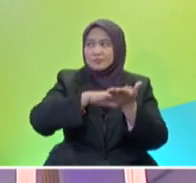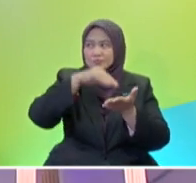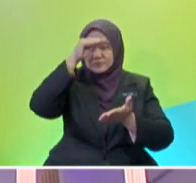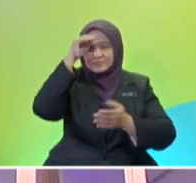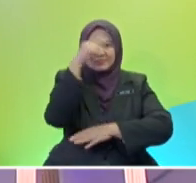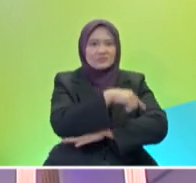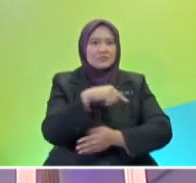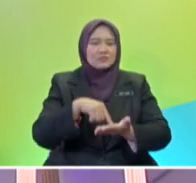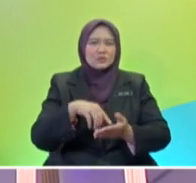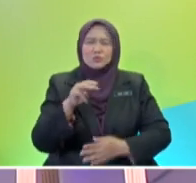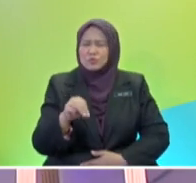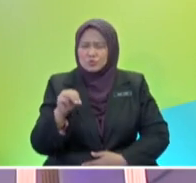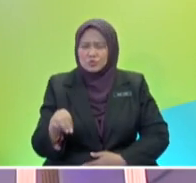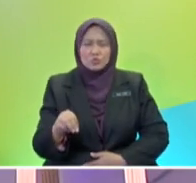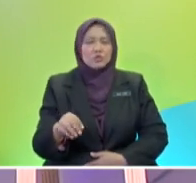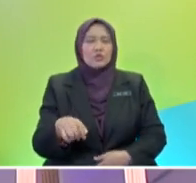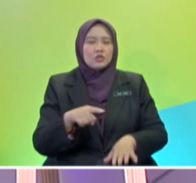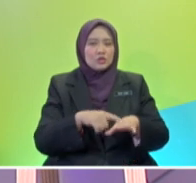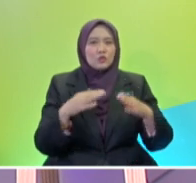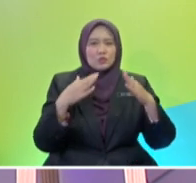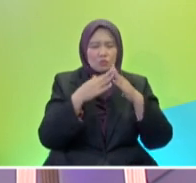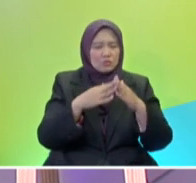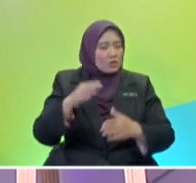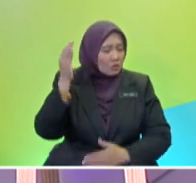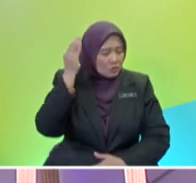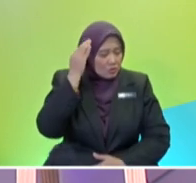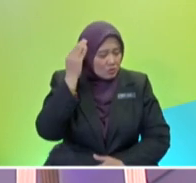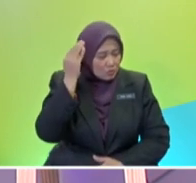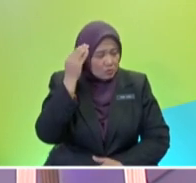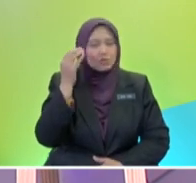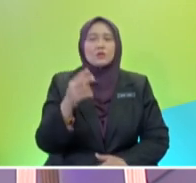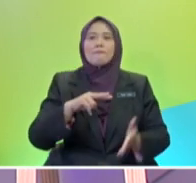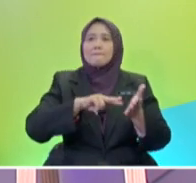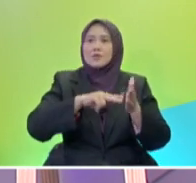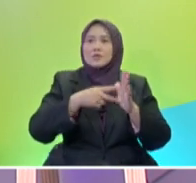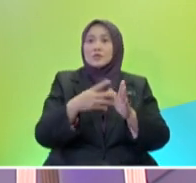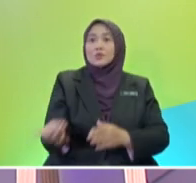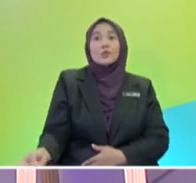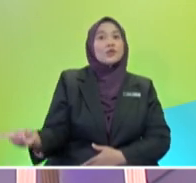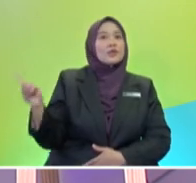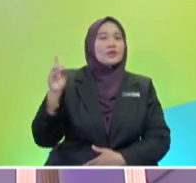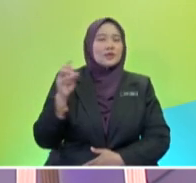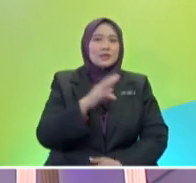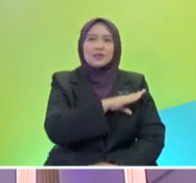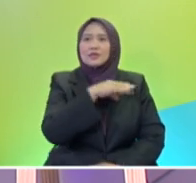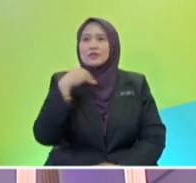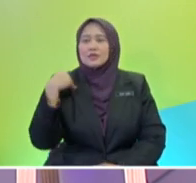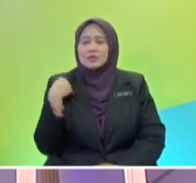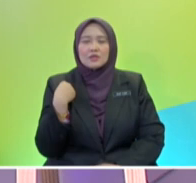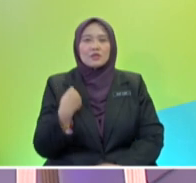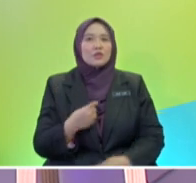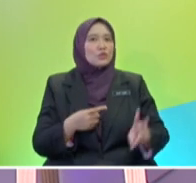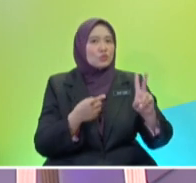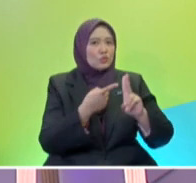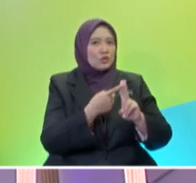murid-murid di rumah memahami dapat mendefinisikan maksud daya dan yang kedua dapat